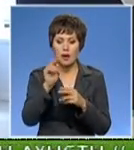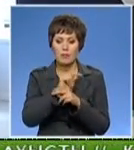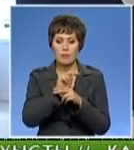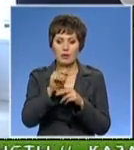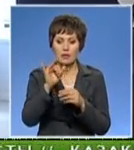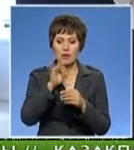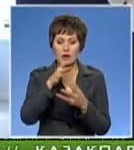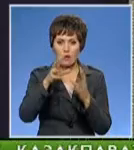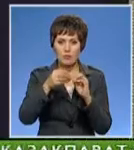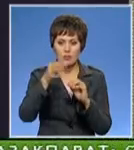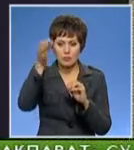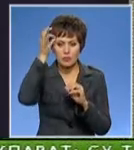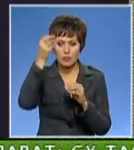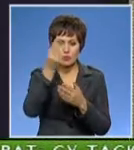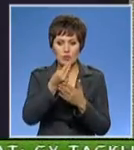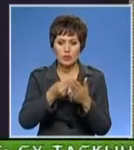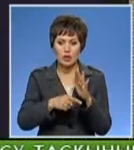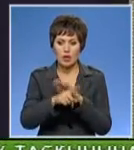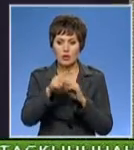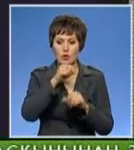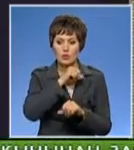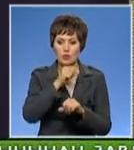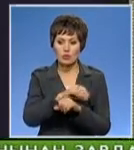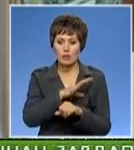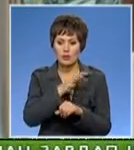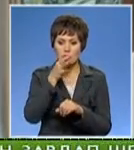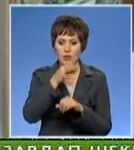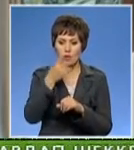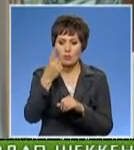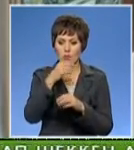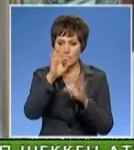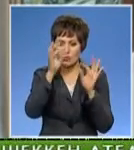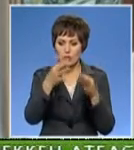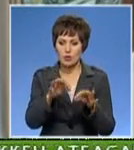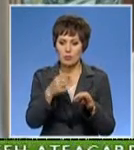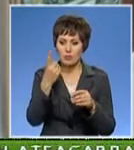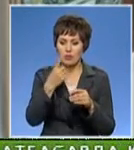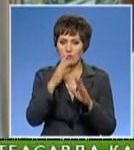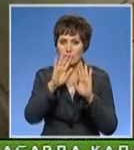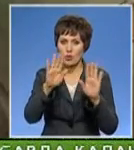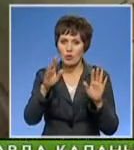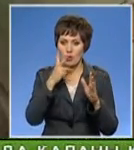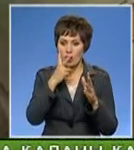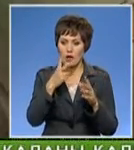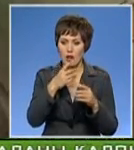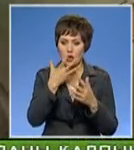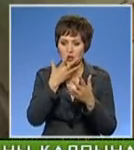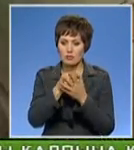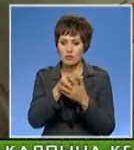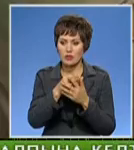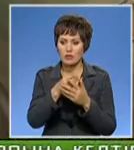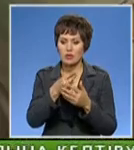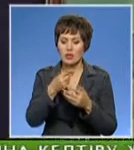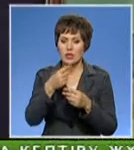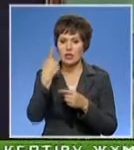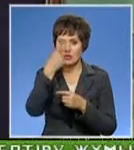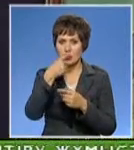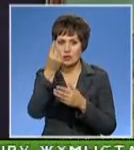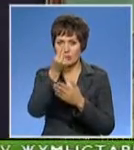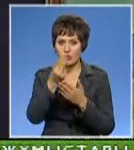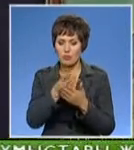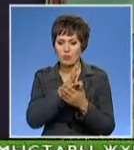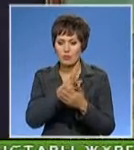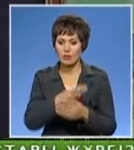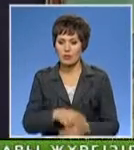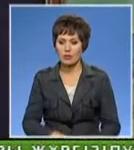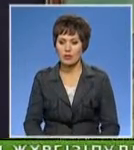зор естеліктер қалдыру үшін сурет салуды тоқтатпау керек екен. Бір қызығы өнер иесі бірінші рет көрерменнің назарына мына автопортреттерді ұсынып отыр. Если